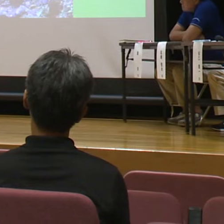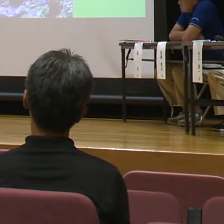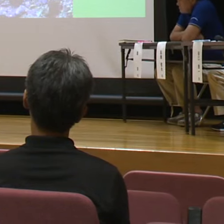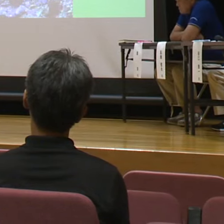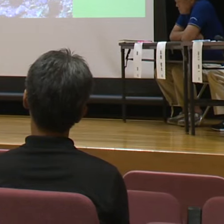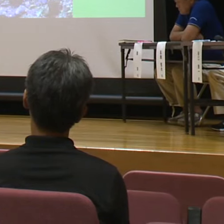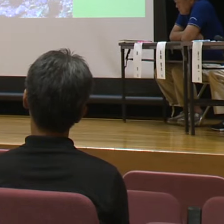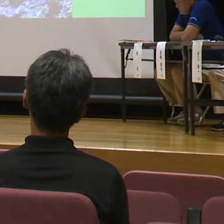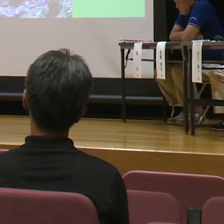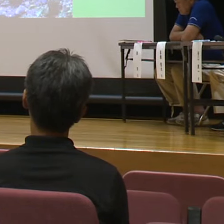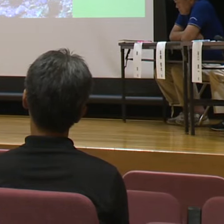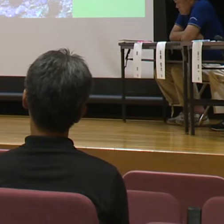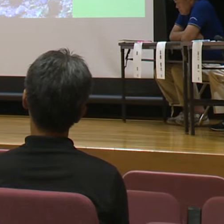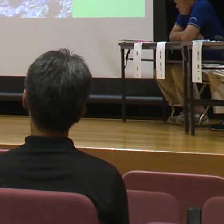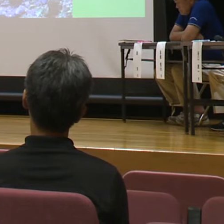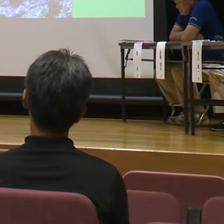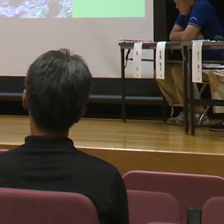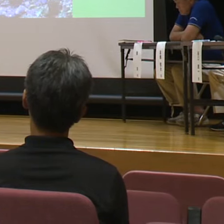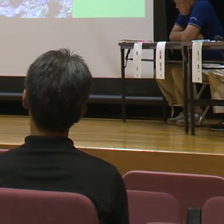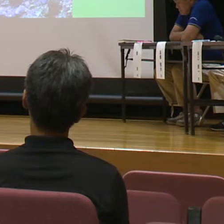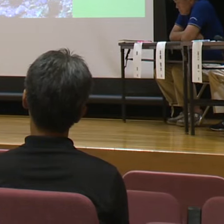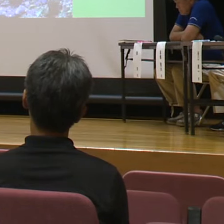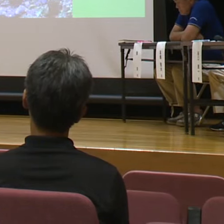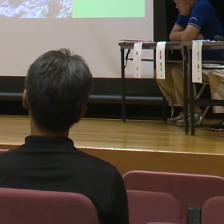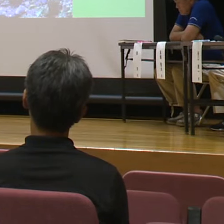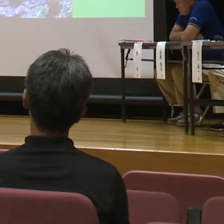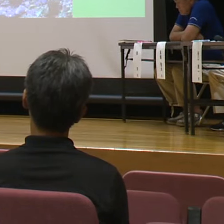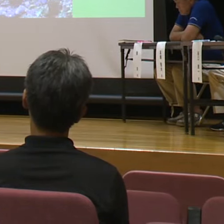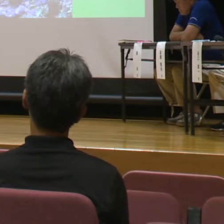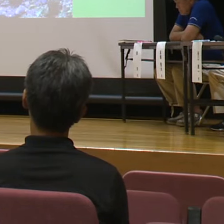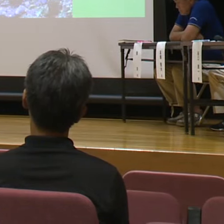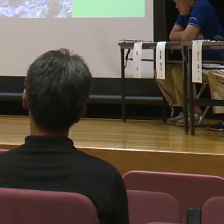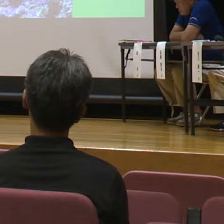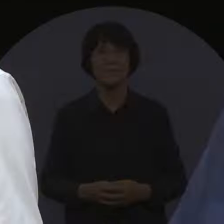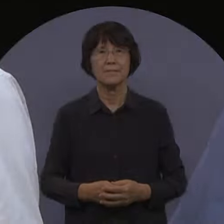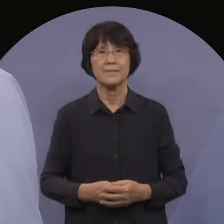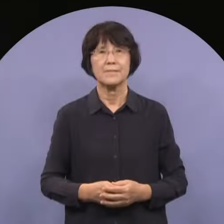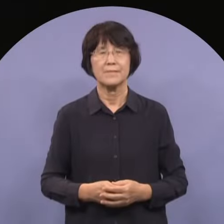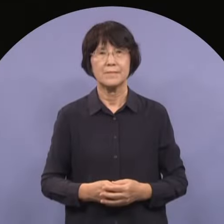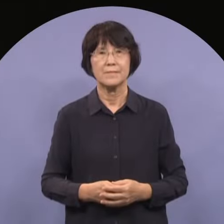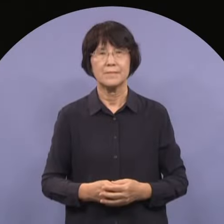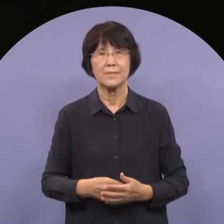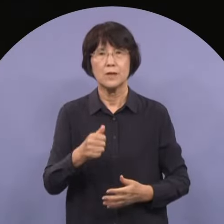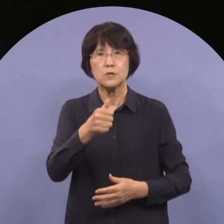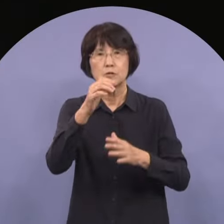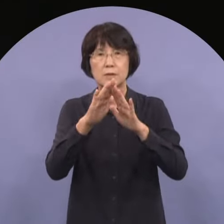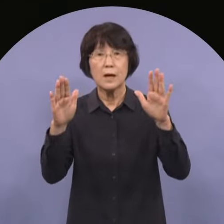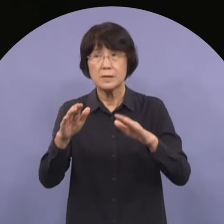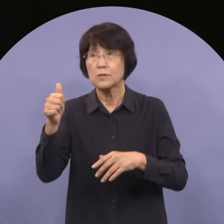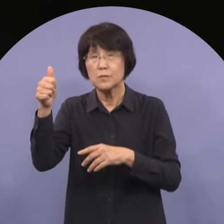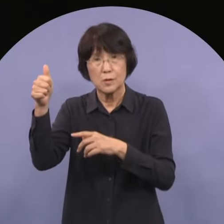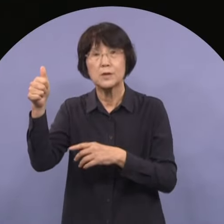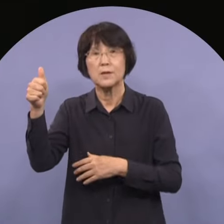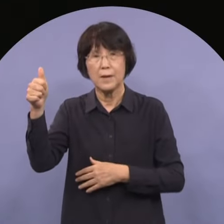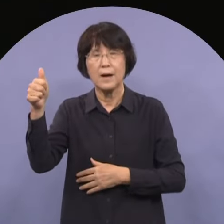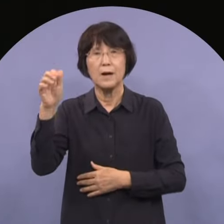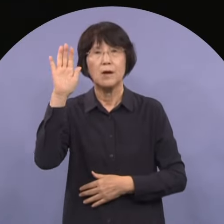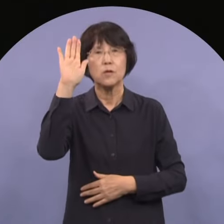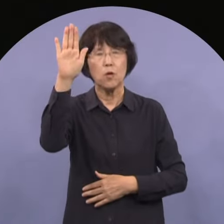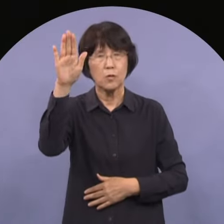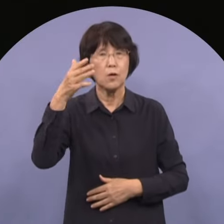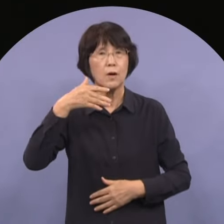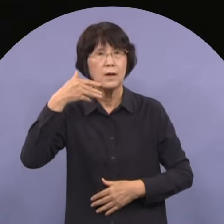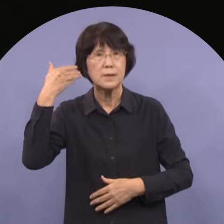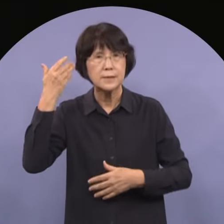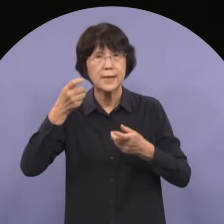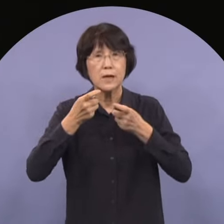この清流の滝というのはこの釜浜城より、 主催者の一人は、今後清流の滝